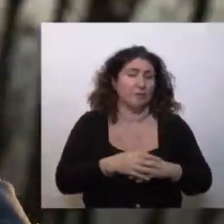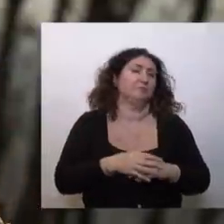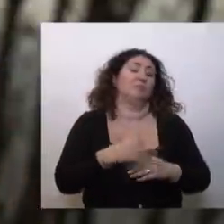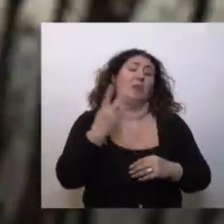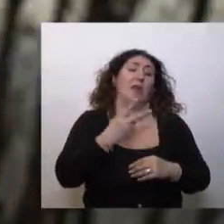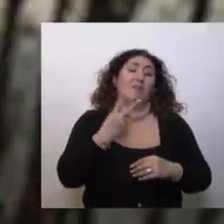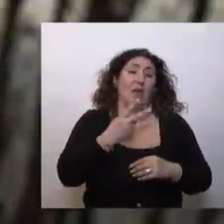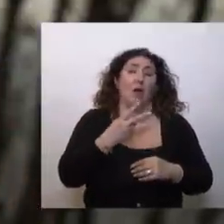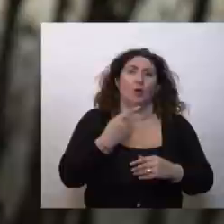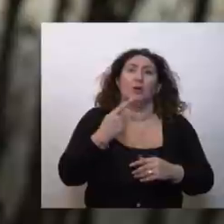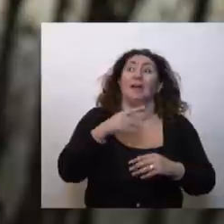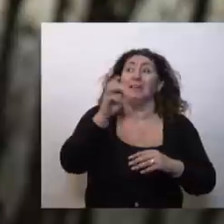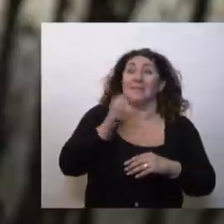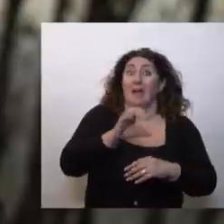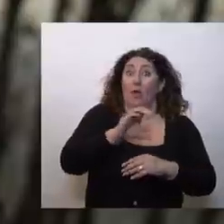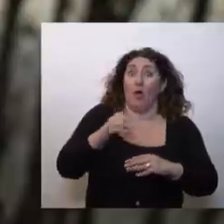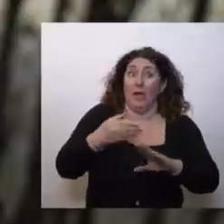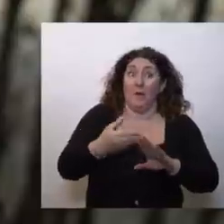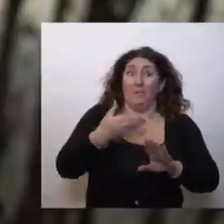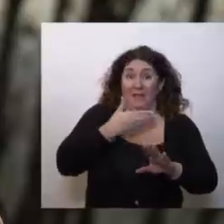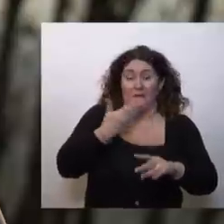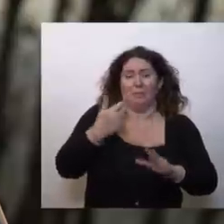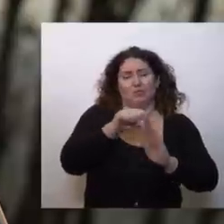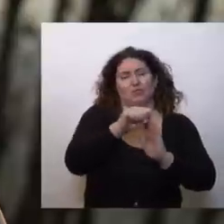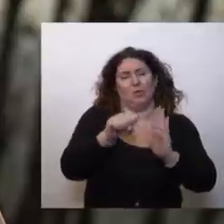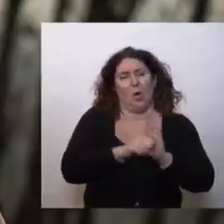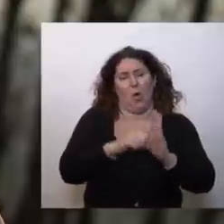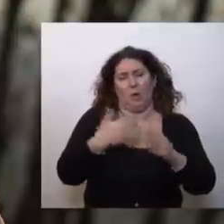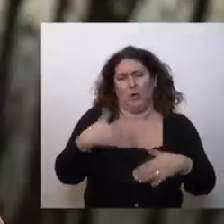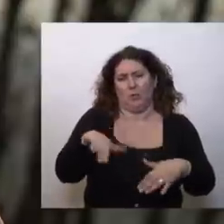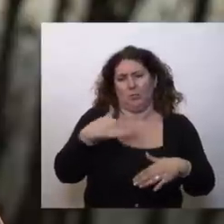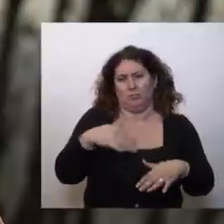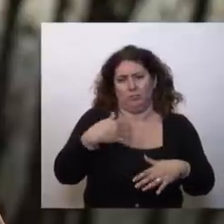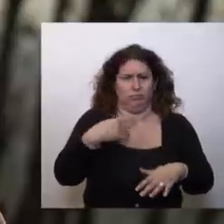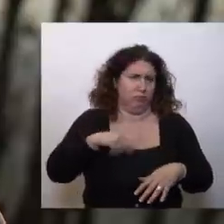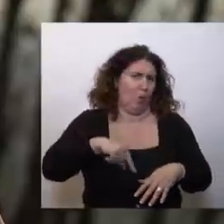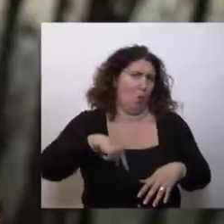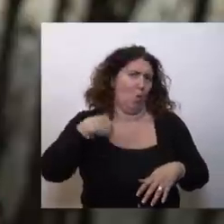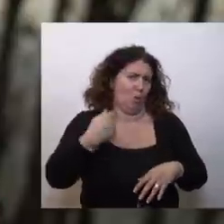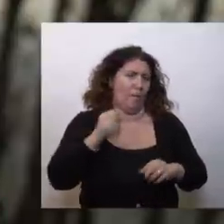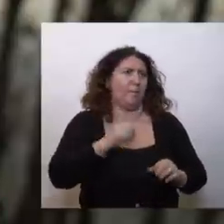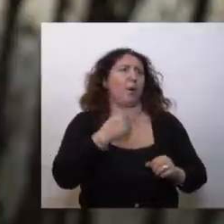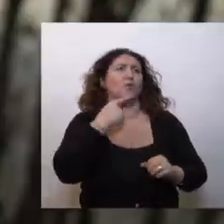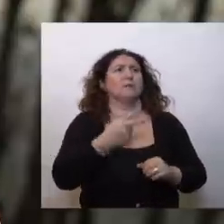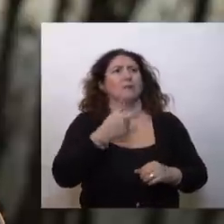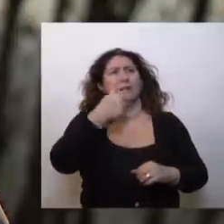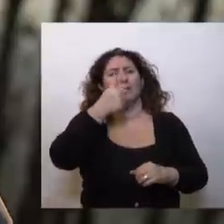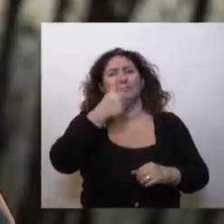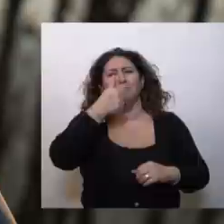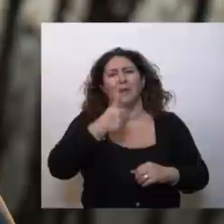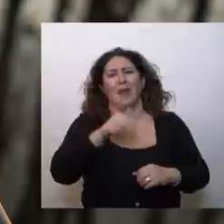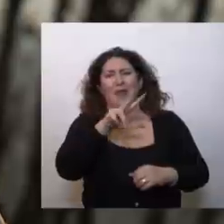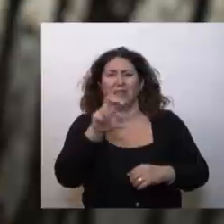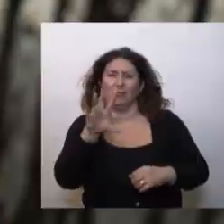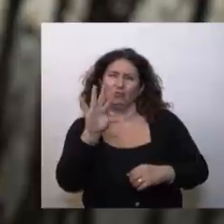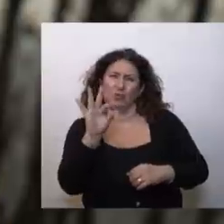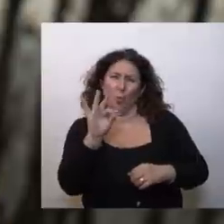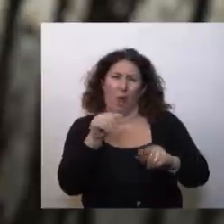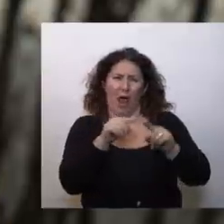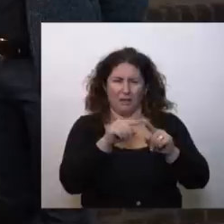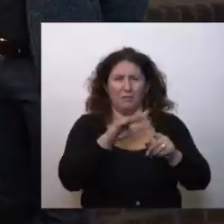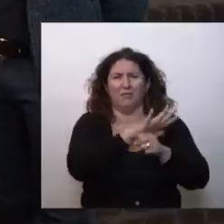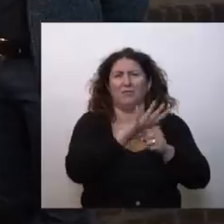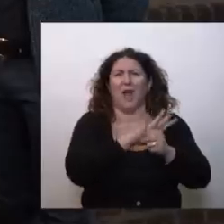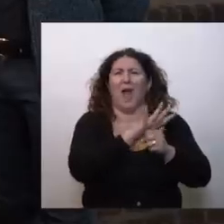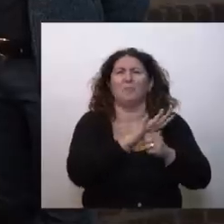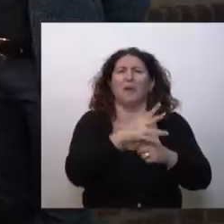una storia complessa. Sappiamo con sicurezza che dalla metà del 300 è nelle mani di una famiglia nobile